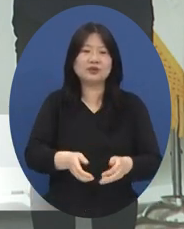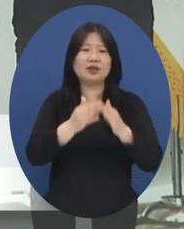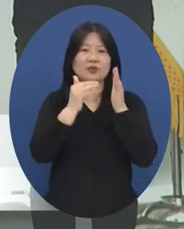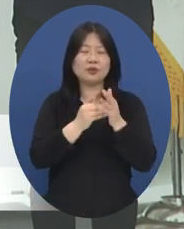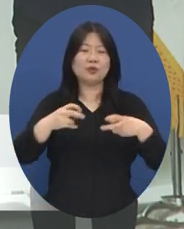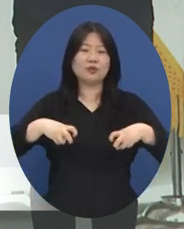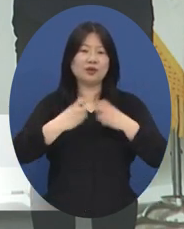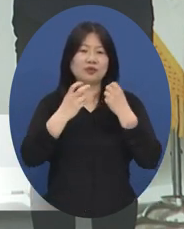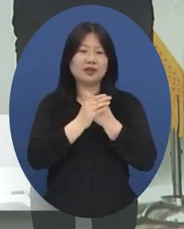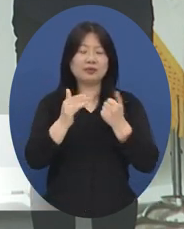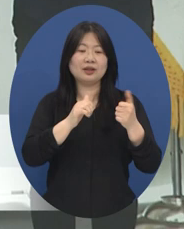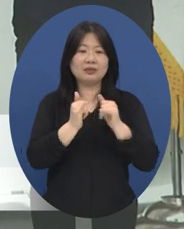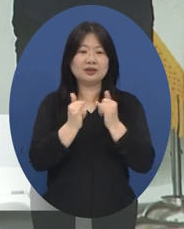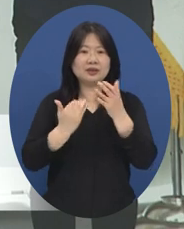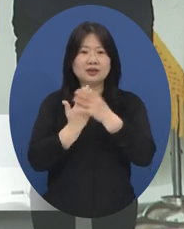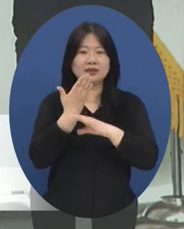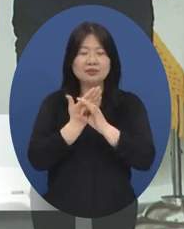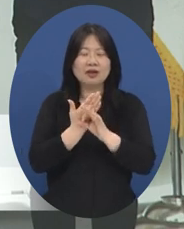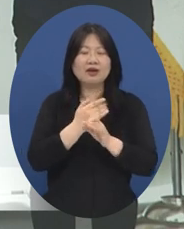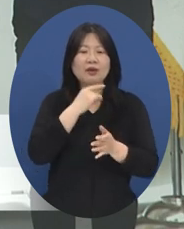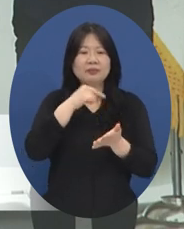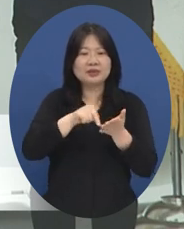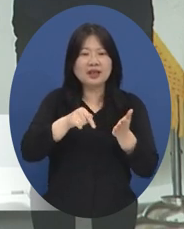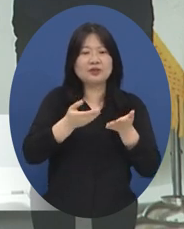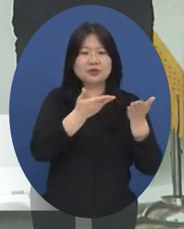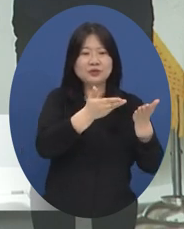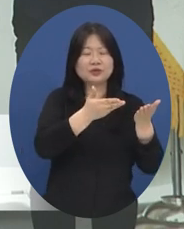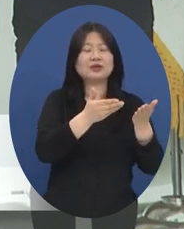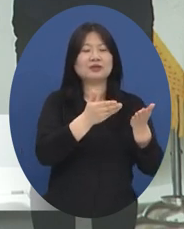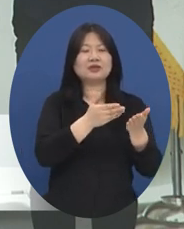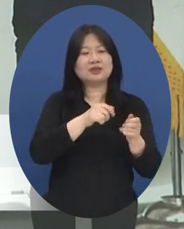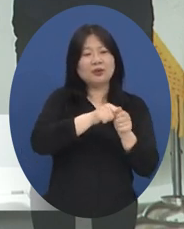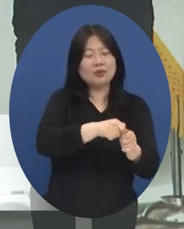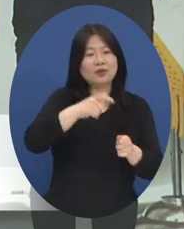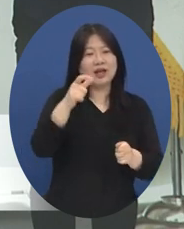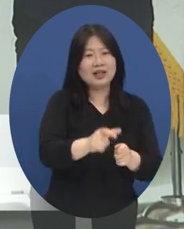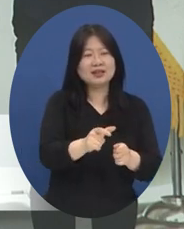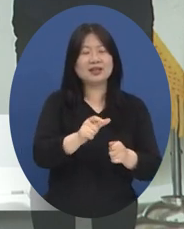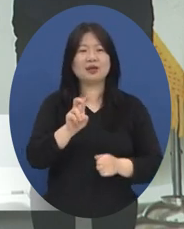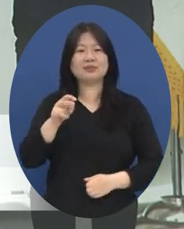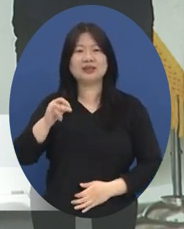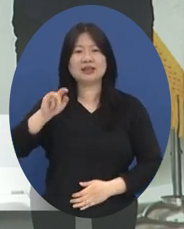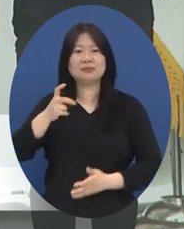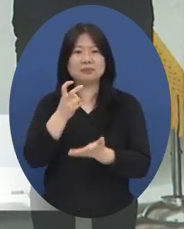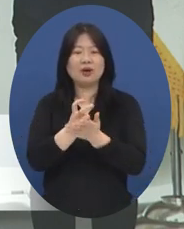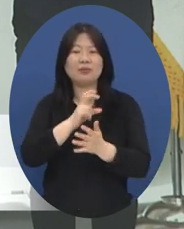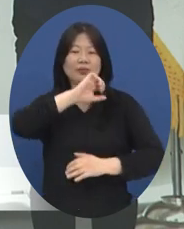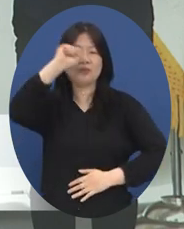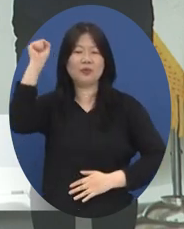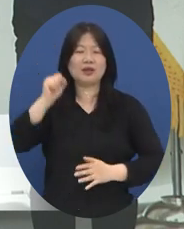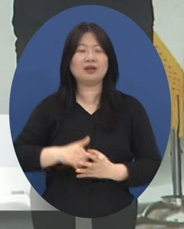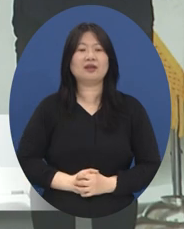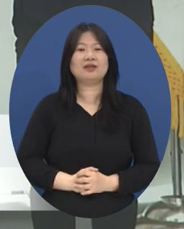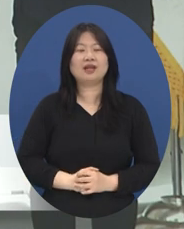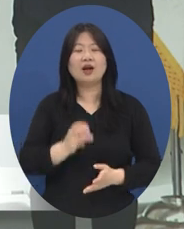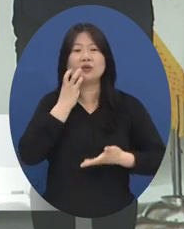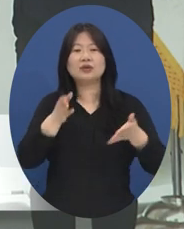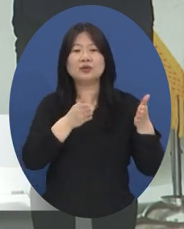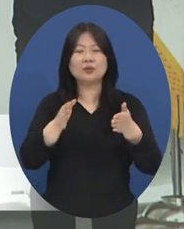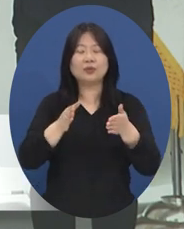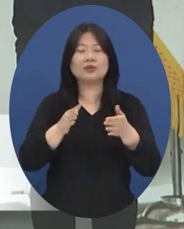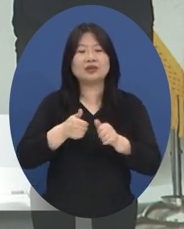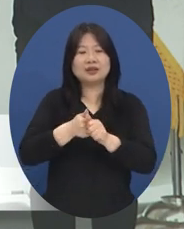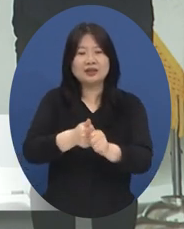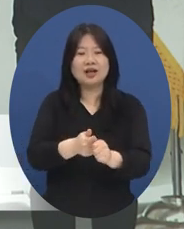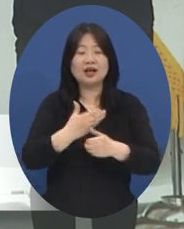교통 사고로 사망자가 나온 경우 가해자의 처벌을 강화하는 내용이 담긴 일명 민식이 법이 통과 됐는데요 경기도는 이에